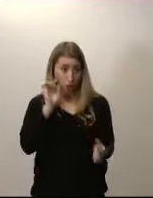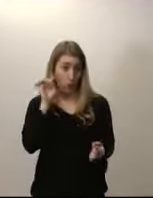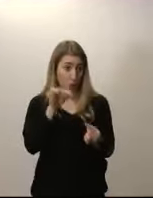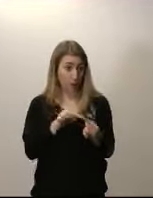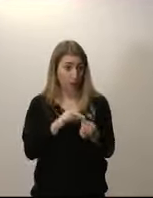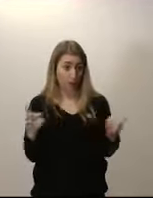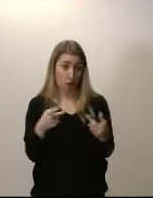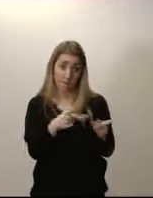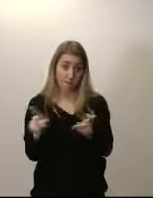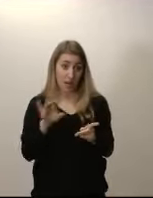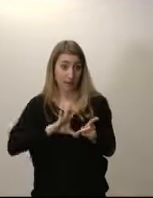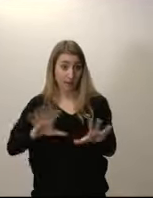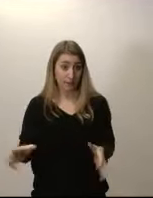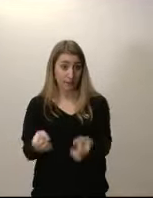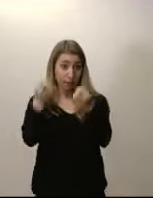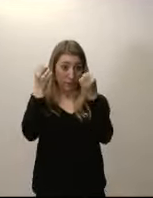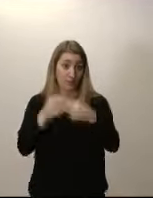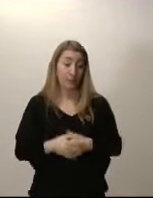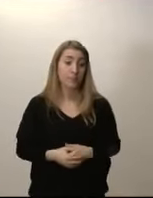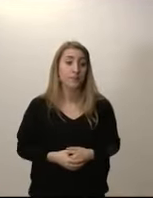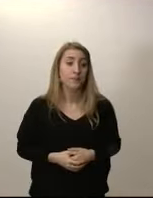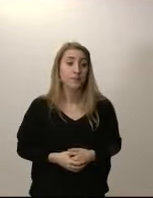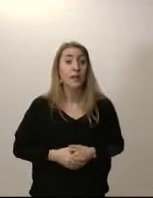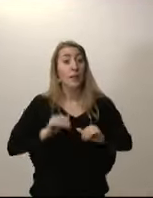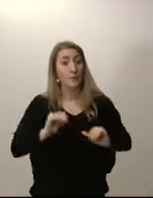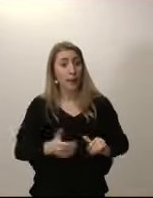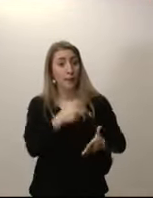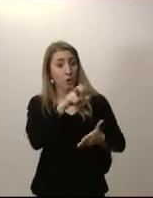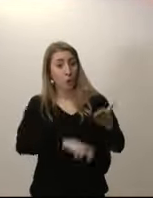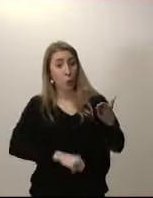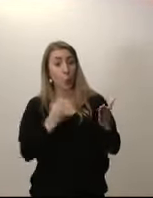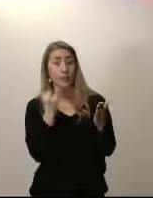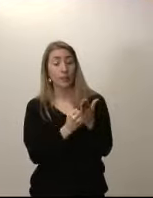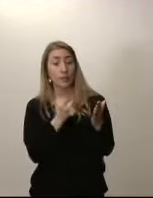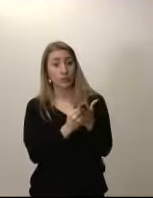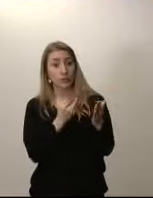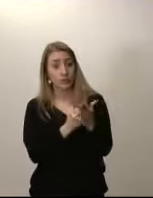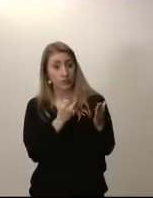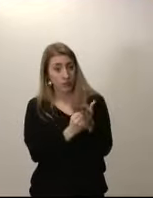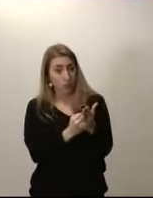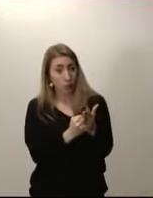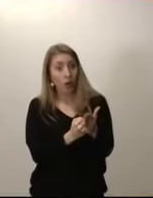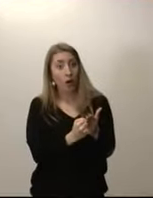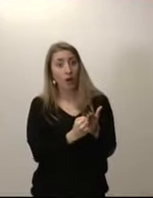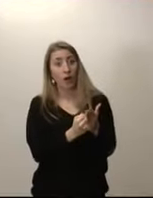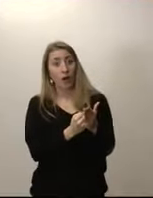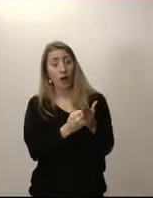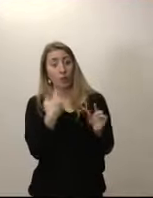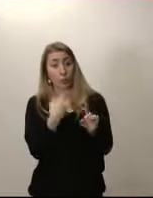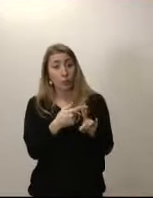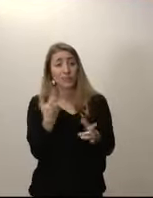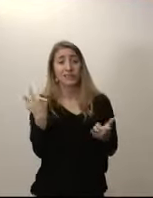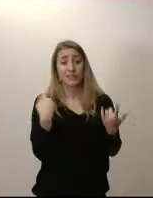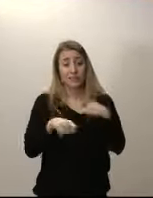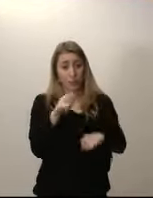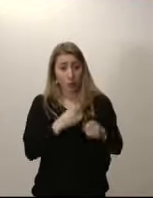l'ornière. Malgré l'augmentation des taux d'imposition annoncés, qui ne couvrent que moins de la moitié de la perte des dotations et des dépenses nouvelles,